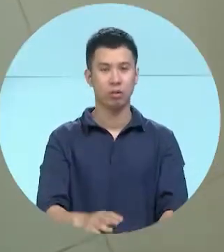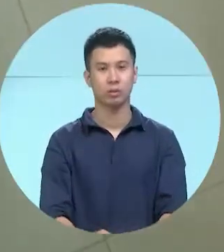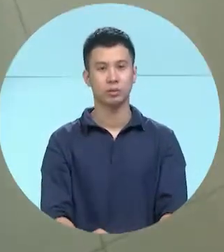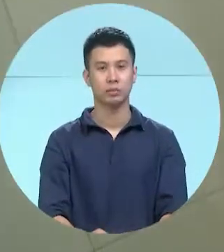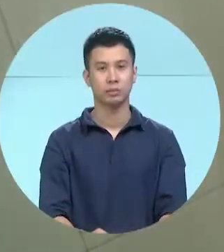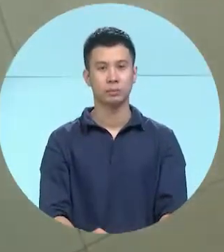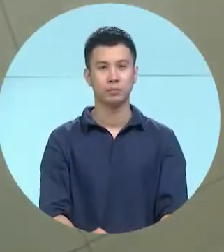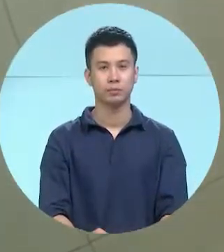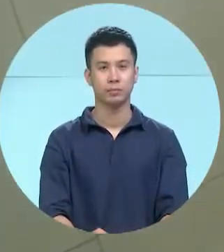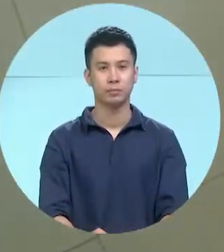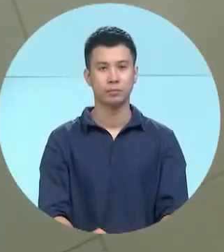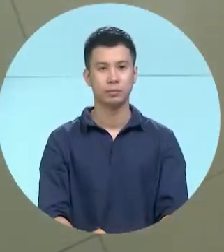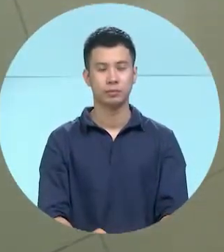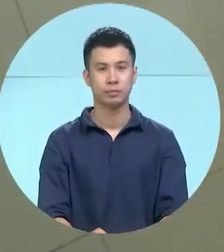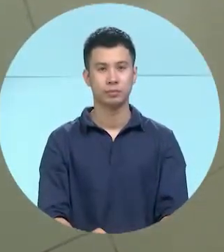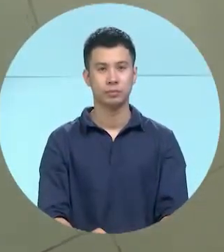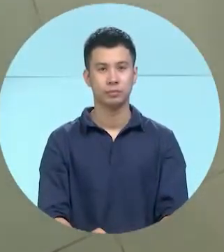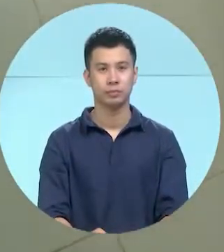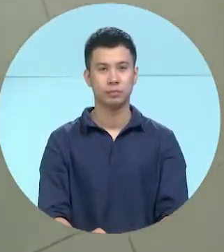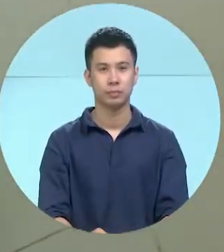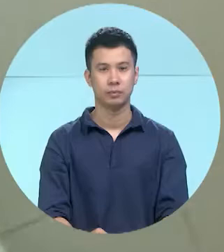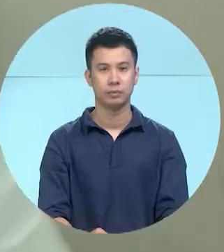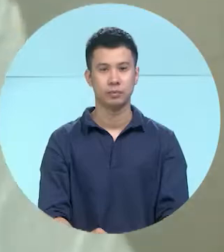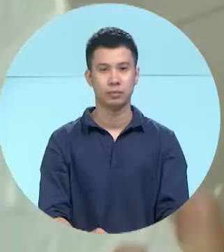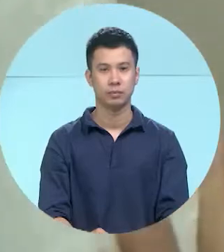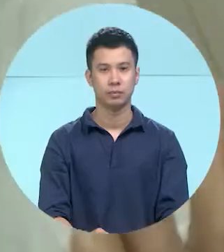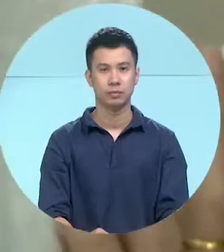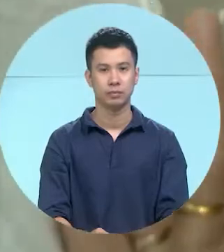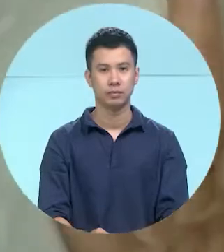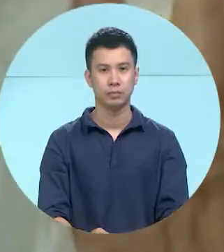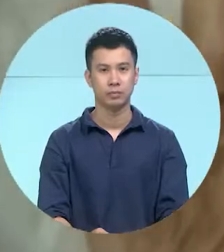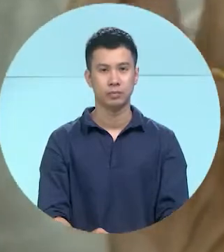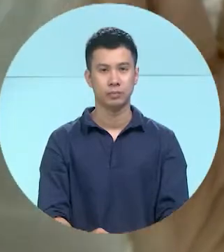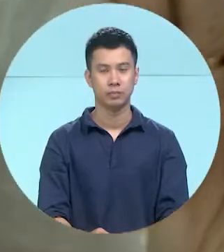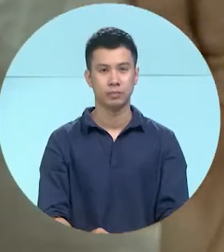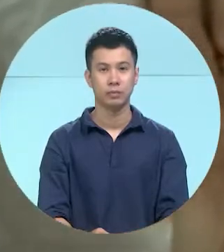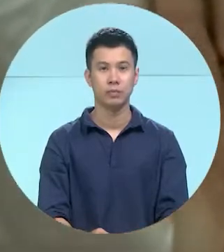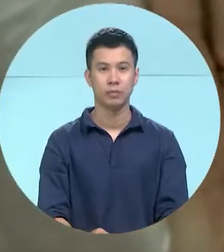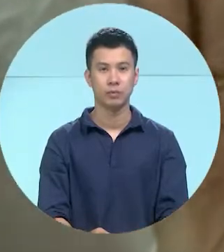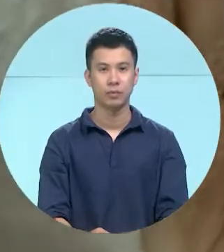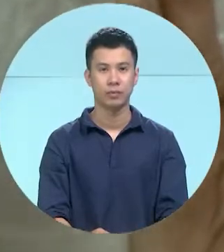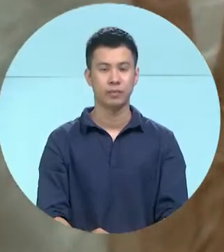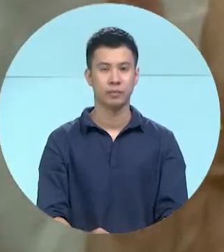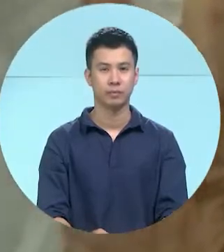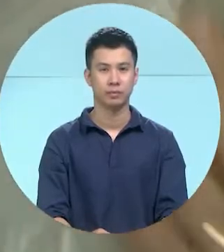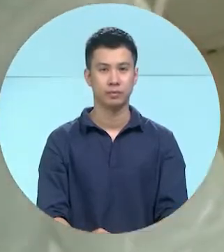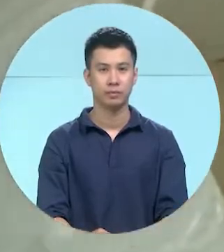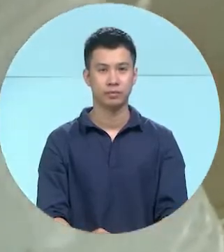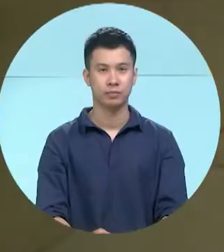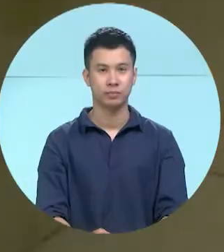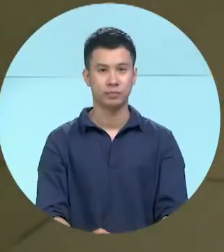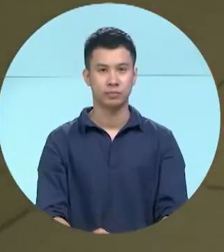Con ơi, họ từ trong này cơ mà. cọ từ đây cọ ra. Đấy.